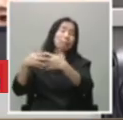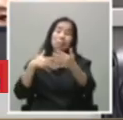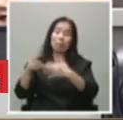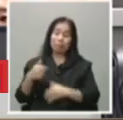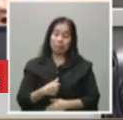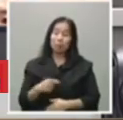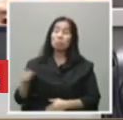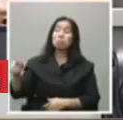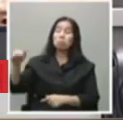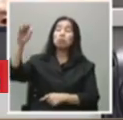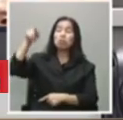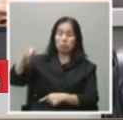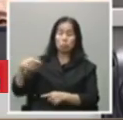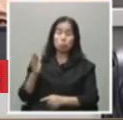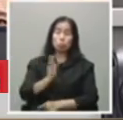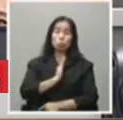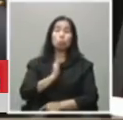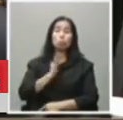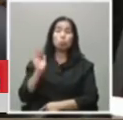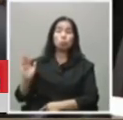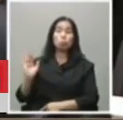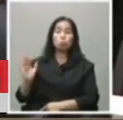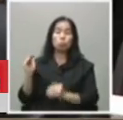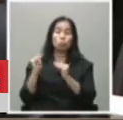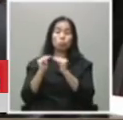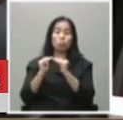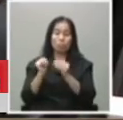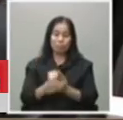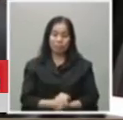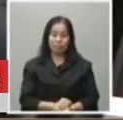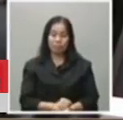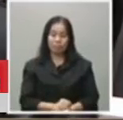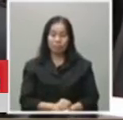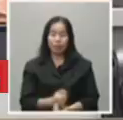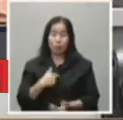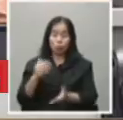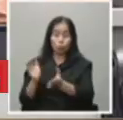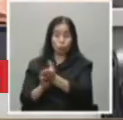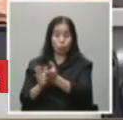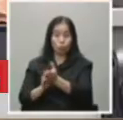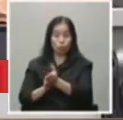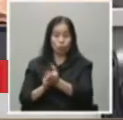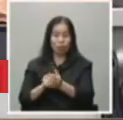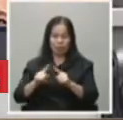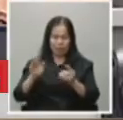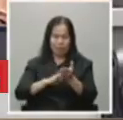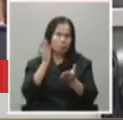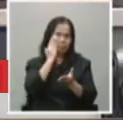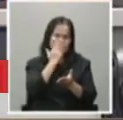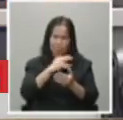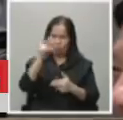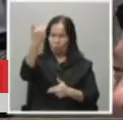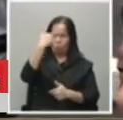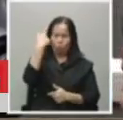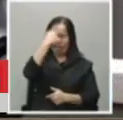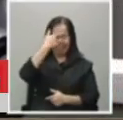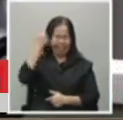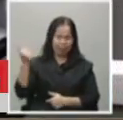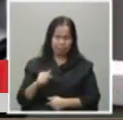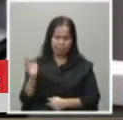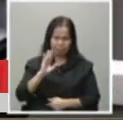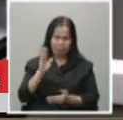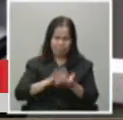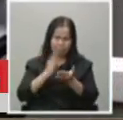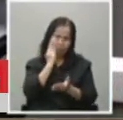ายันก็มีความยุติธรรมผมก็เลยต้องชมแกนะแต่ว่าหาแป้งปัดหน้าซะหน่อยครับเวลาออกทีวีแล้วหน้ามันดำ